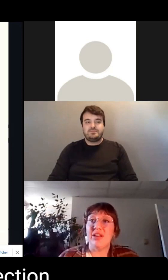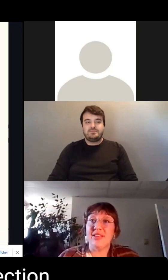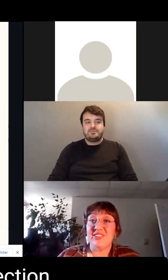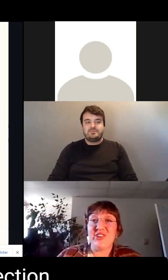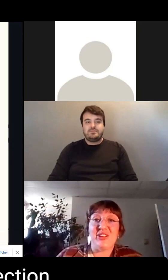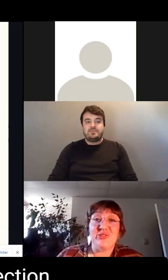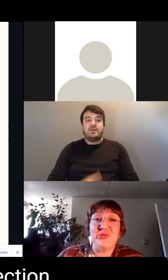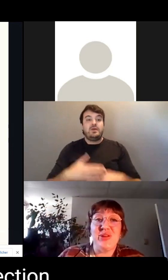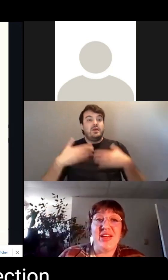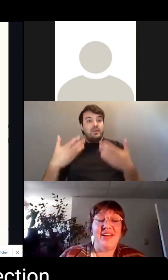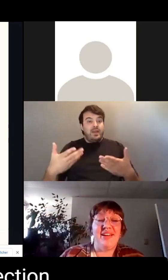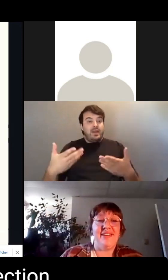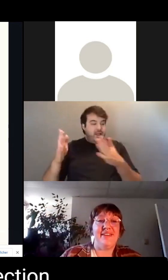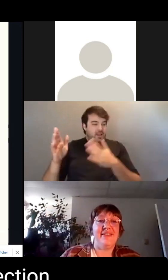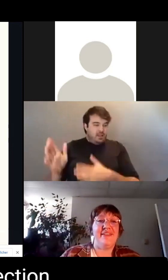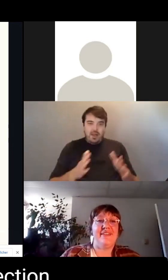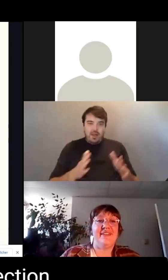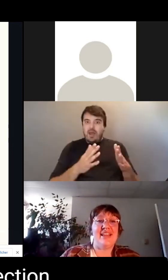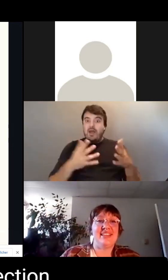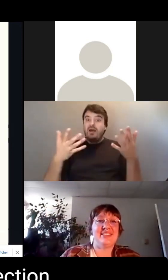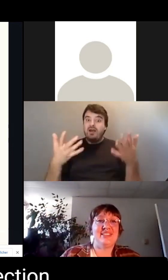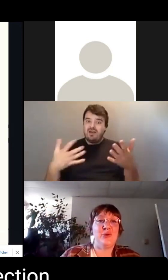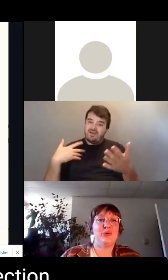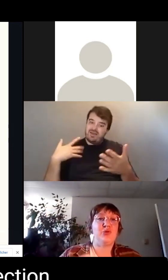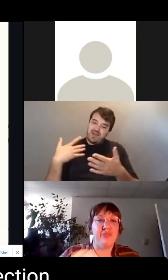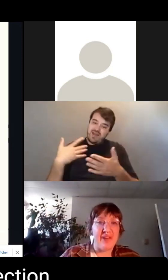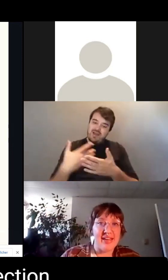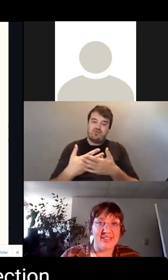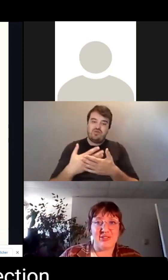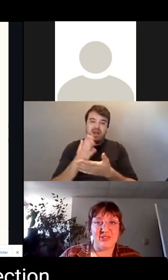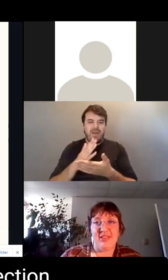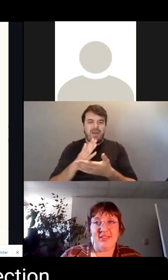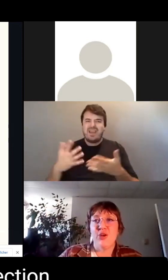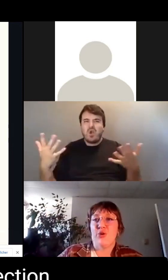Et nous voilà déjà rendus à la section « Quoi